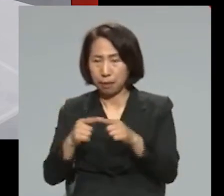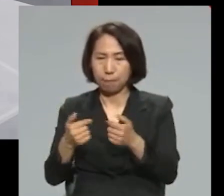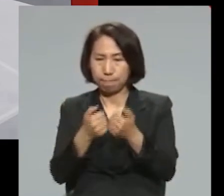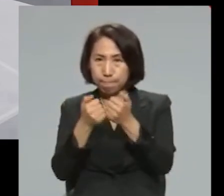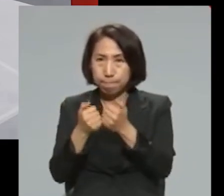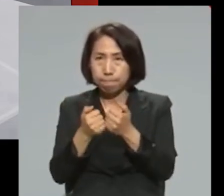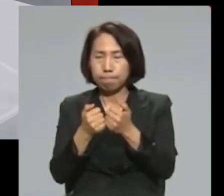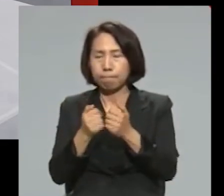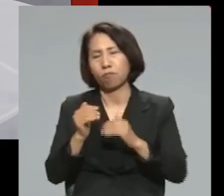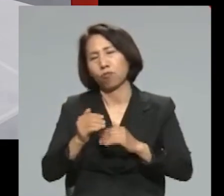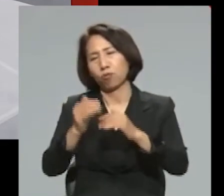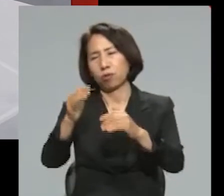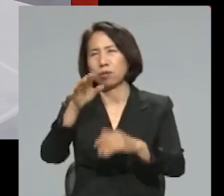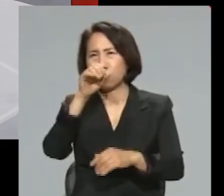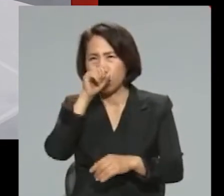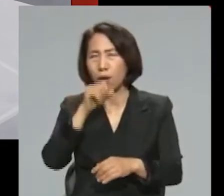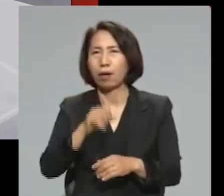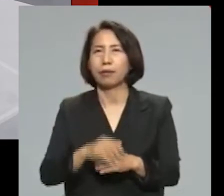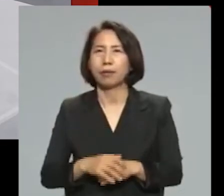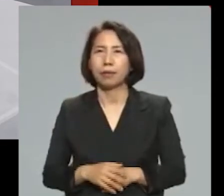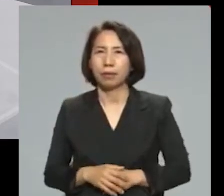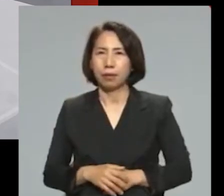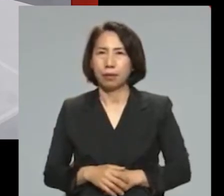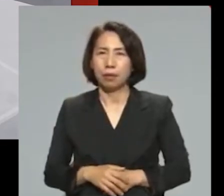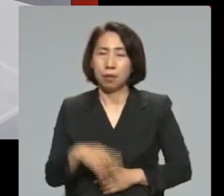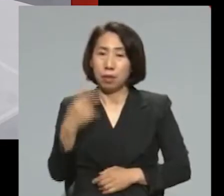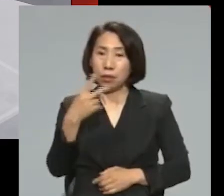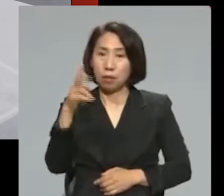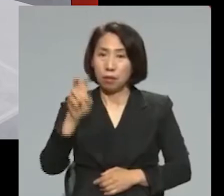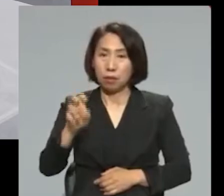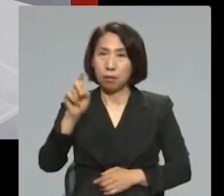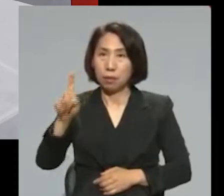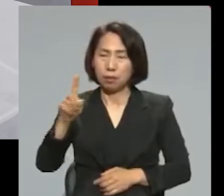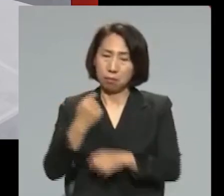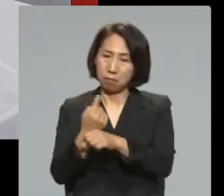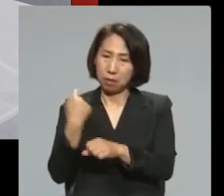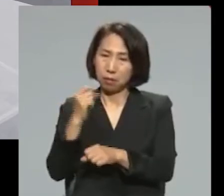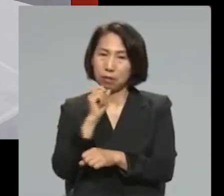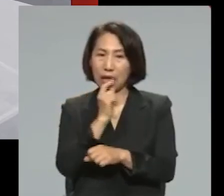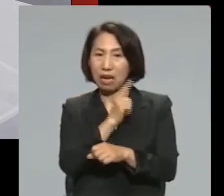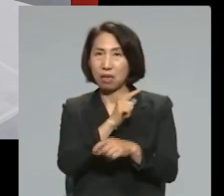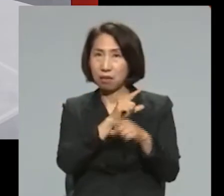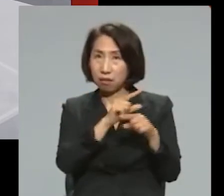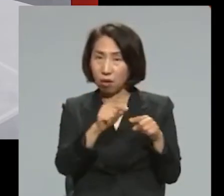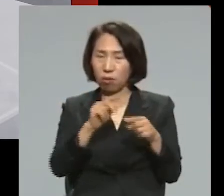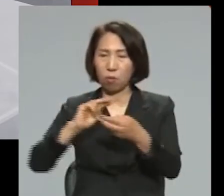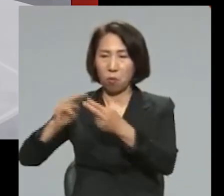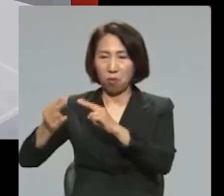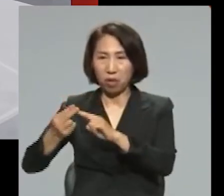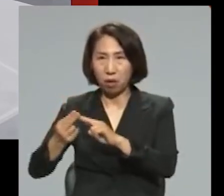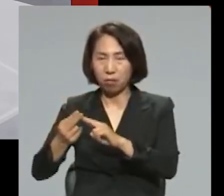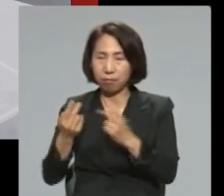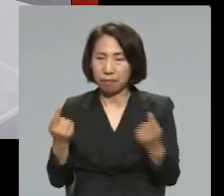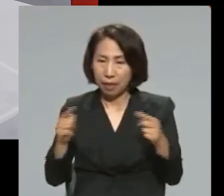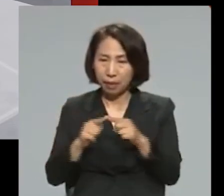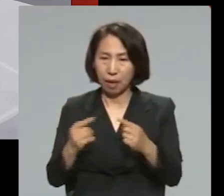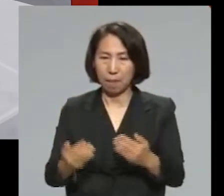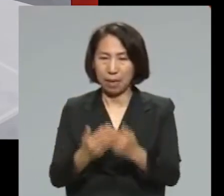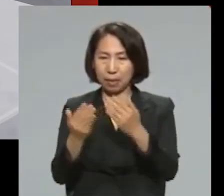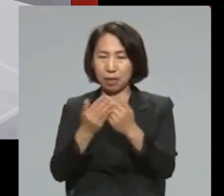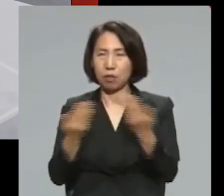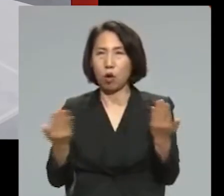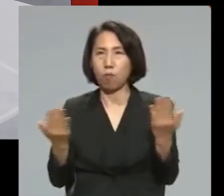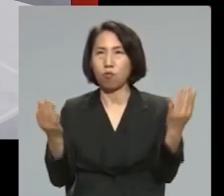가장 현명한 방안입니다. 2021년 작년에 달성군과 고령군이 상승발전